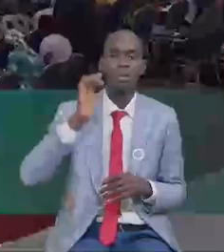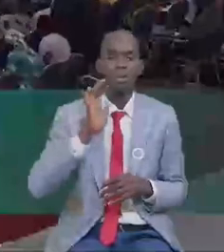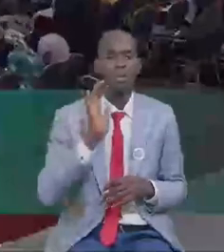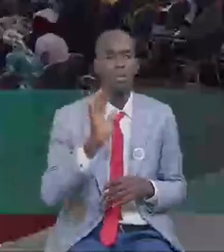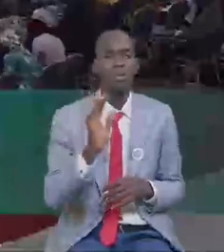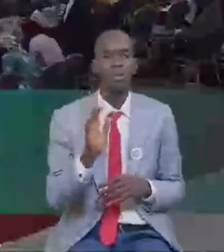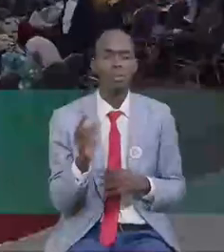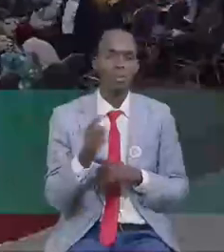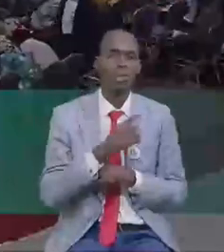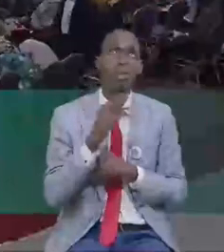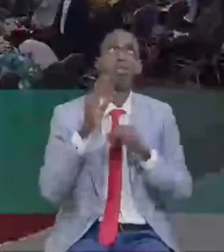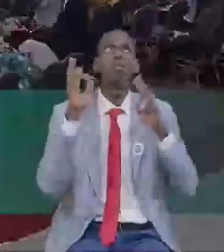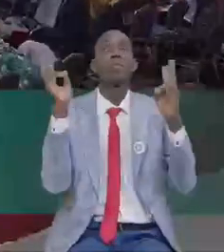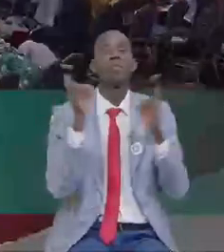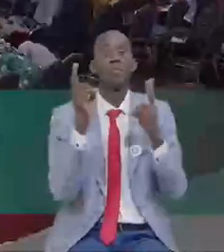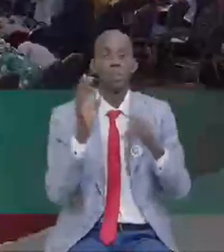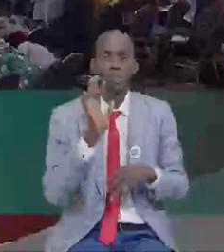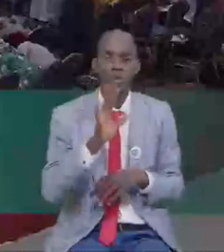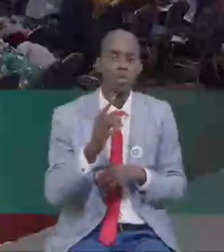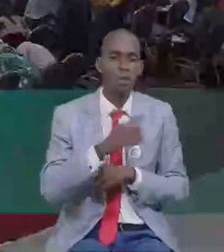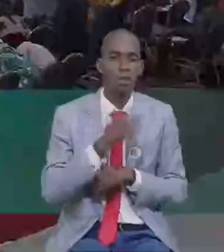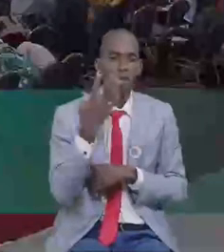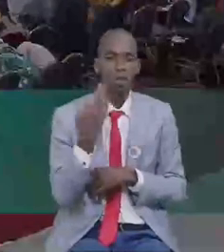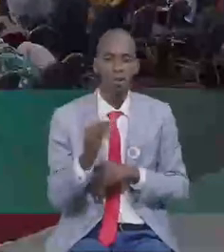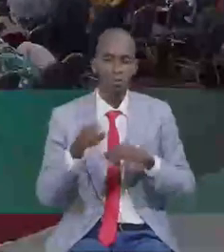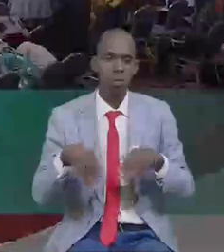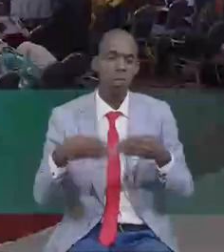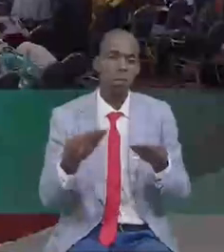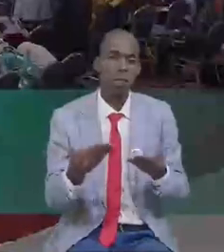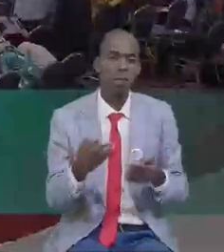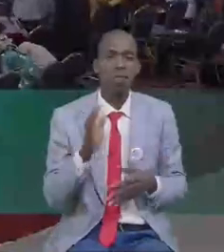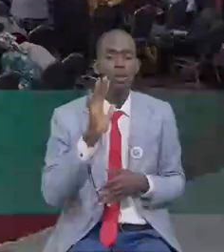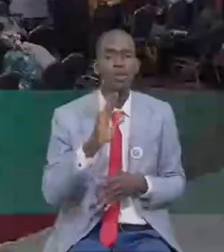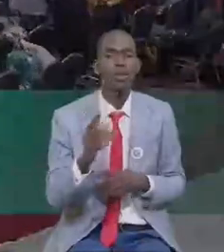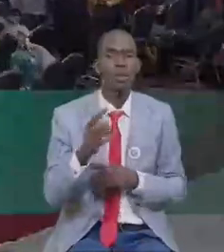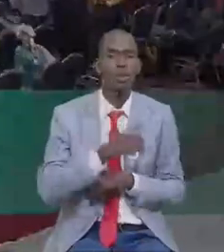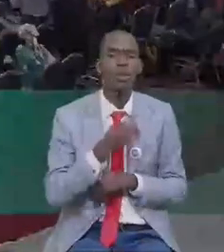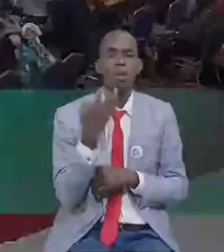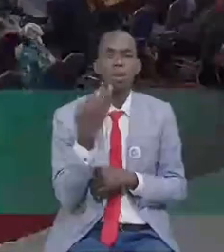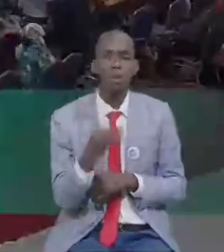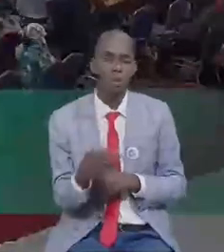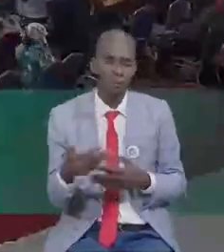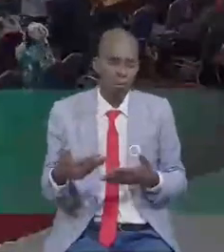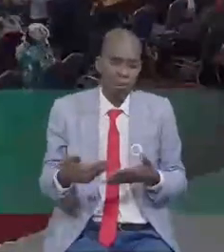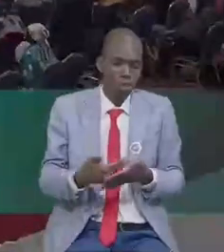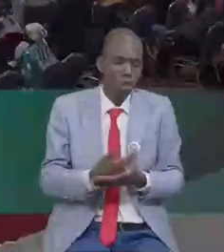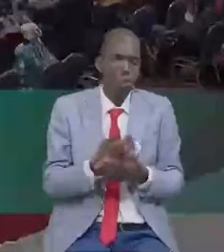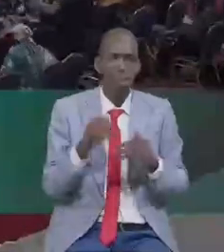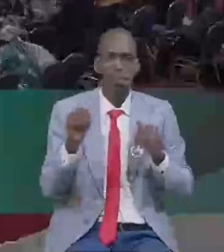jour de victoire, ton jour de provision, ton jour de nouvelles